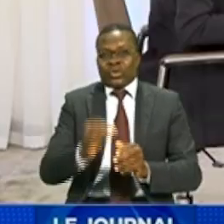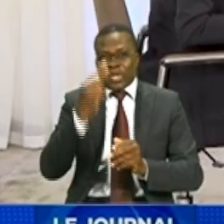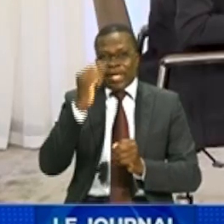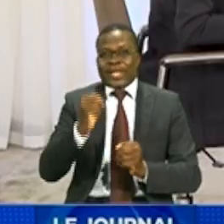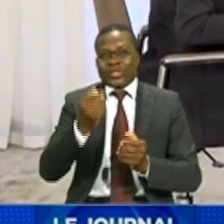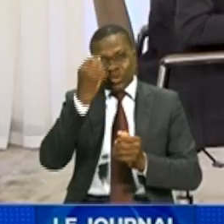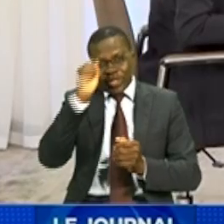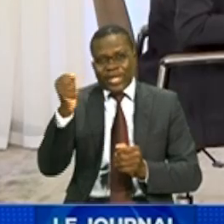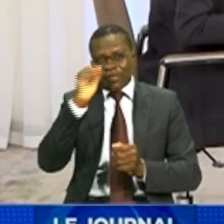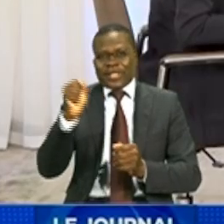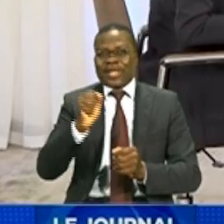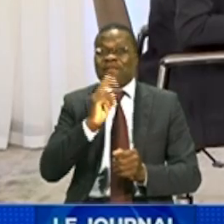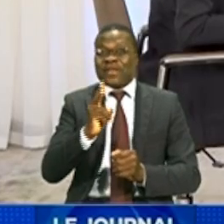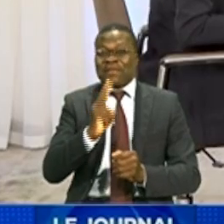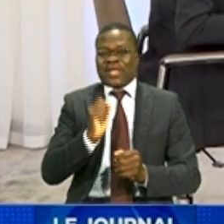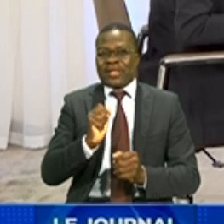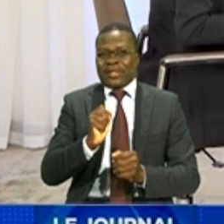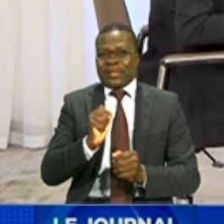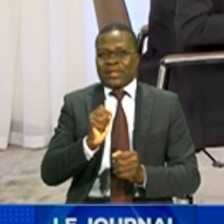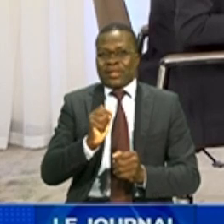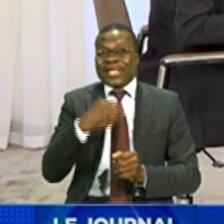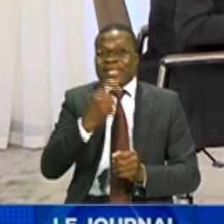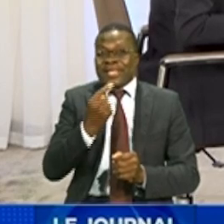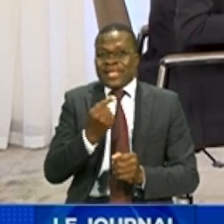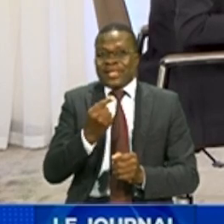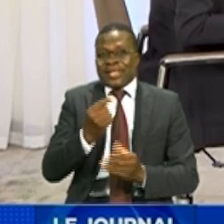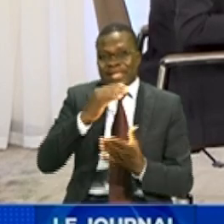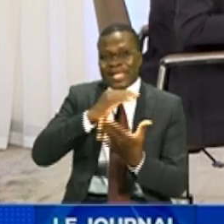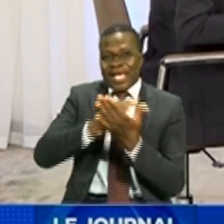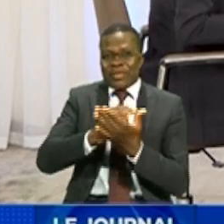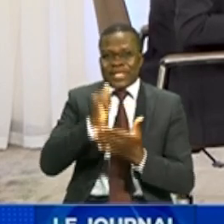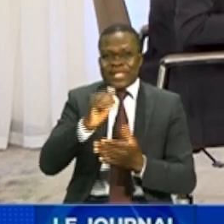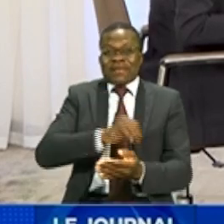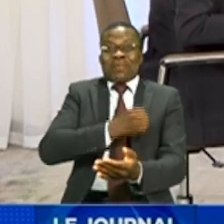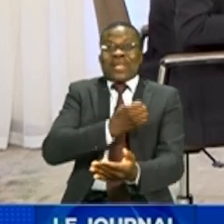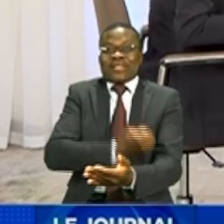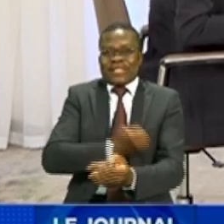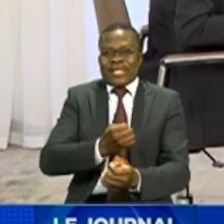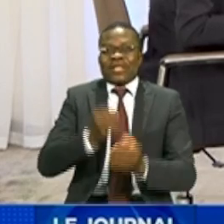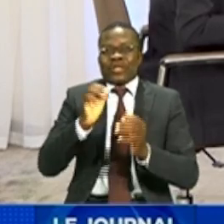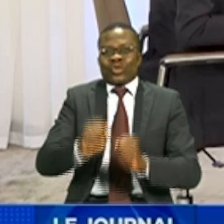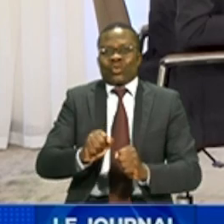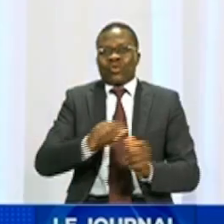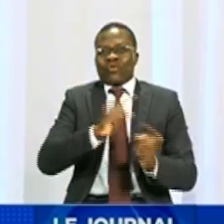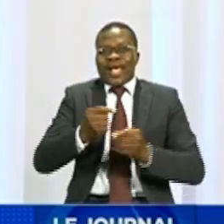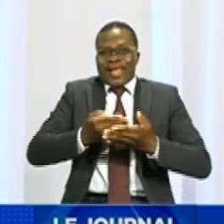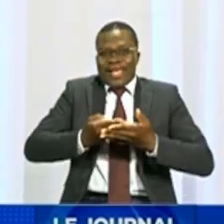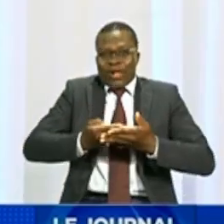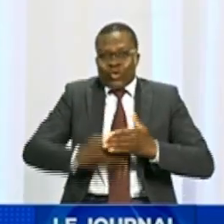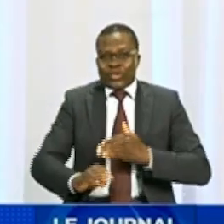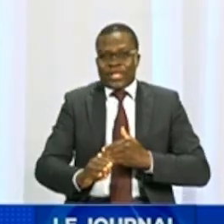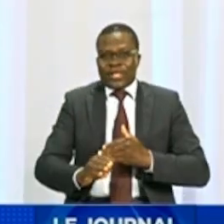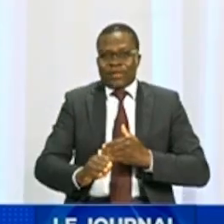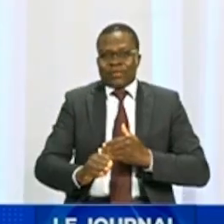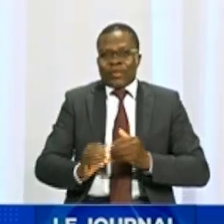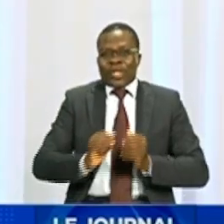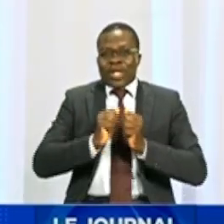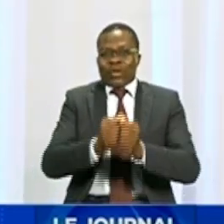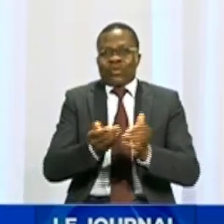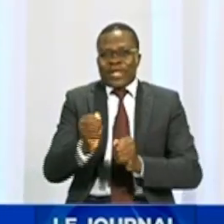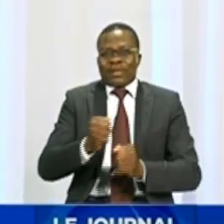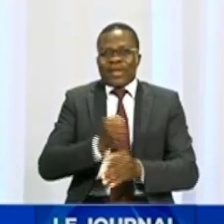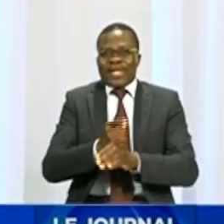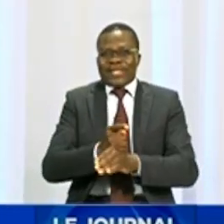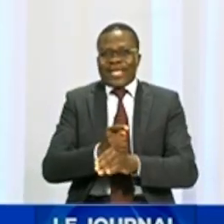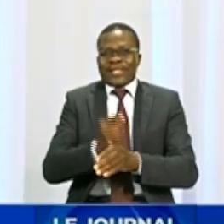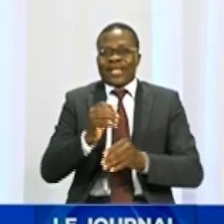de grèves intempestives qui empêchaient même des femmes enceintes de pouvoir aller accoucher accompagnées par des agents de